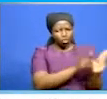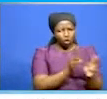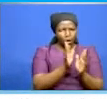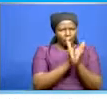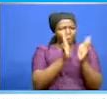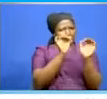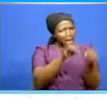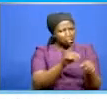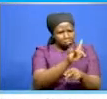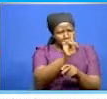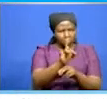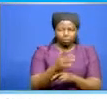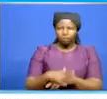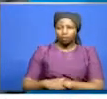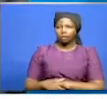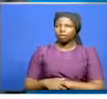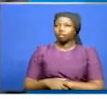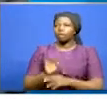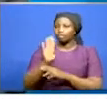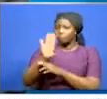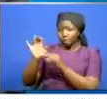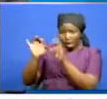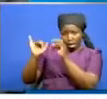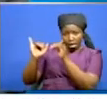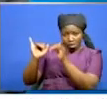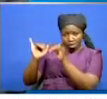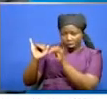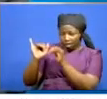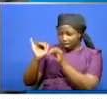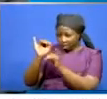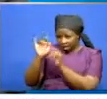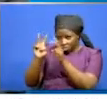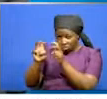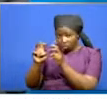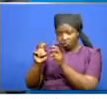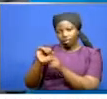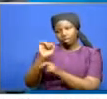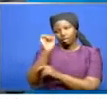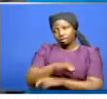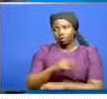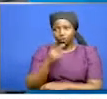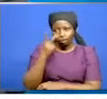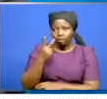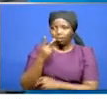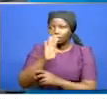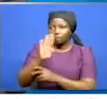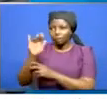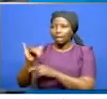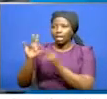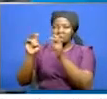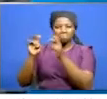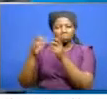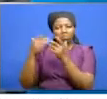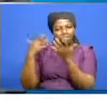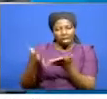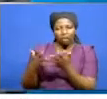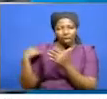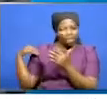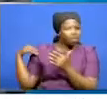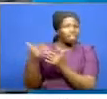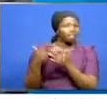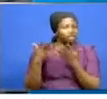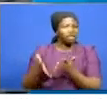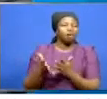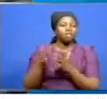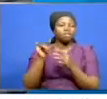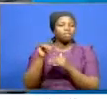BBI. Naam. Mambo ya BBI, wajua sasa hii hatuwezi imefika kiwango hiyo katika hiyo process. Hatuwezi